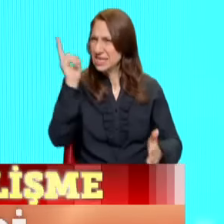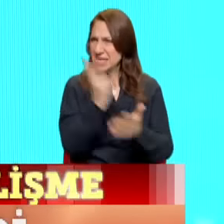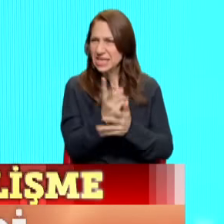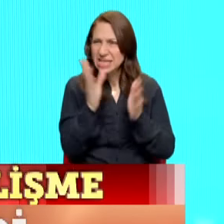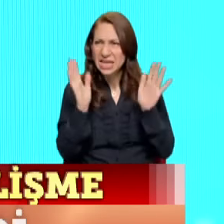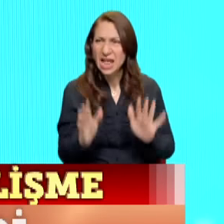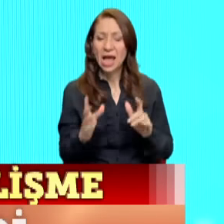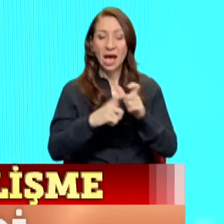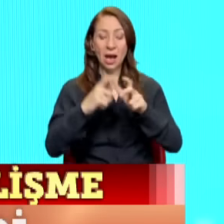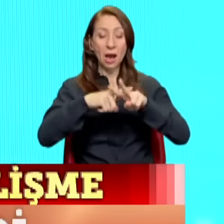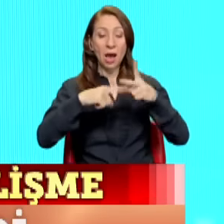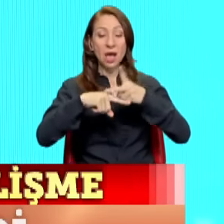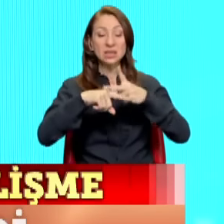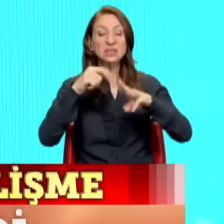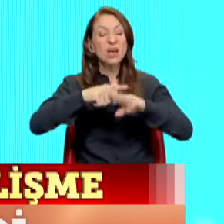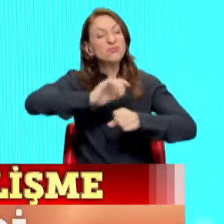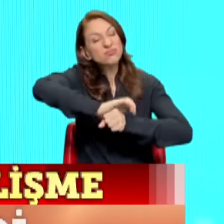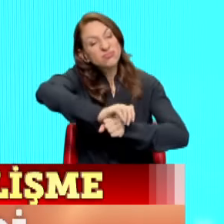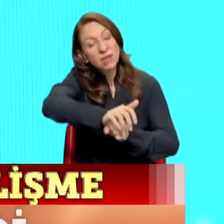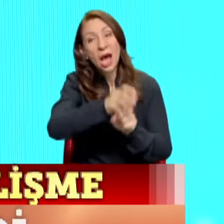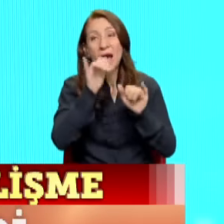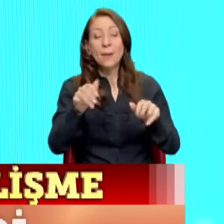Gazze kasabı olarak